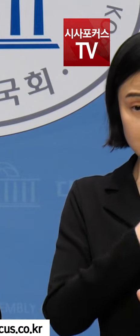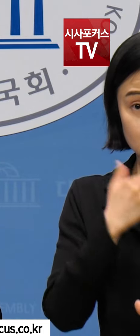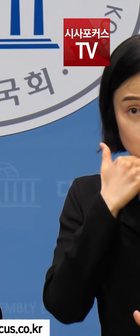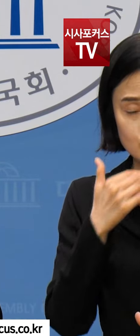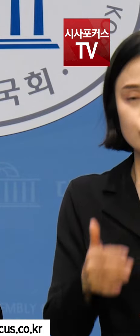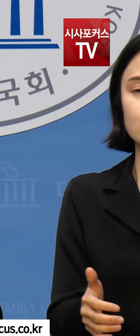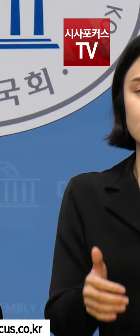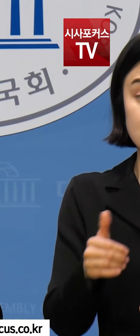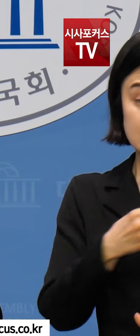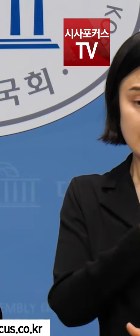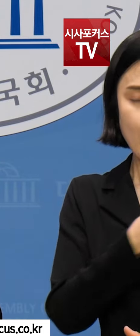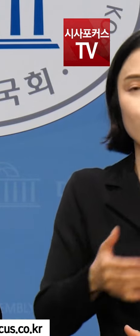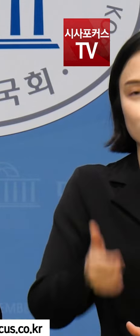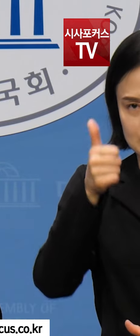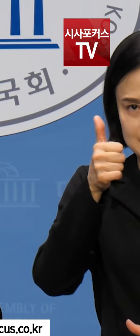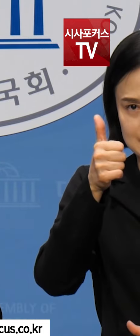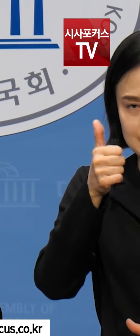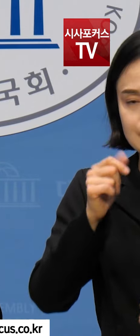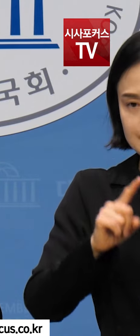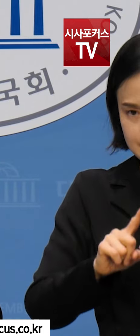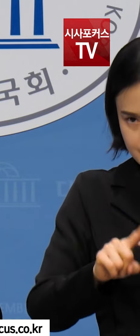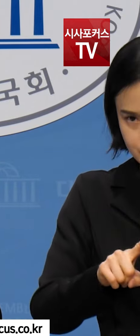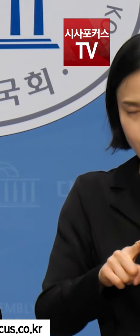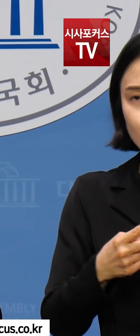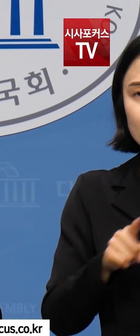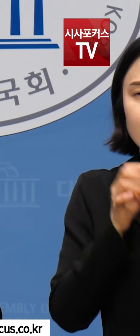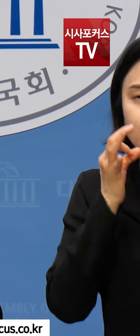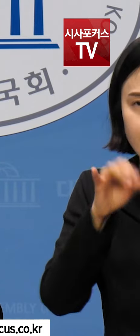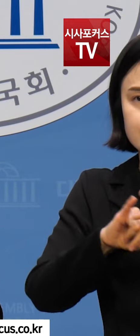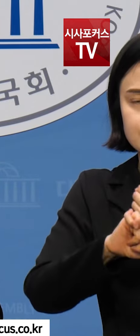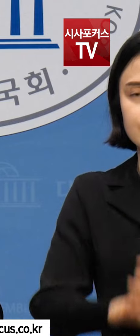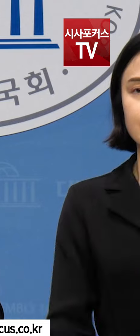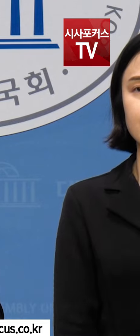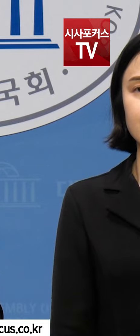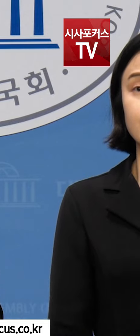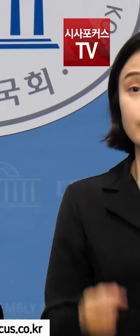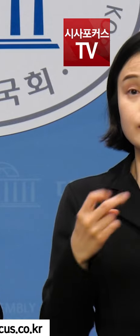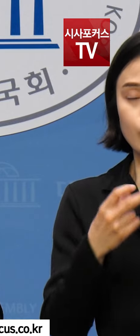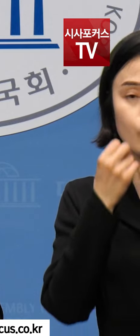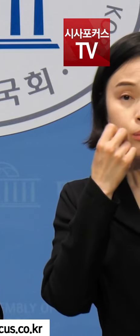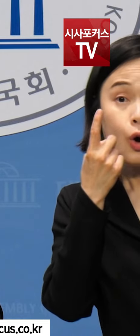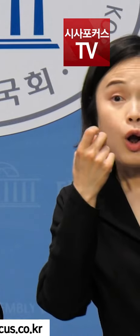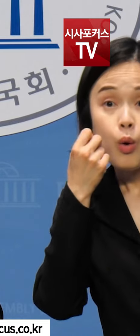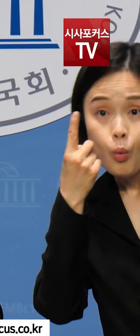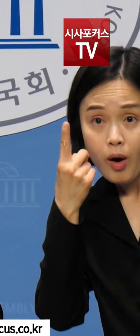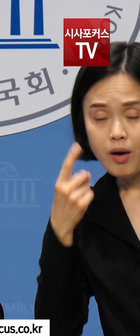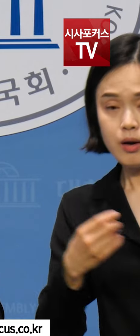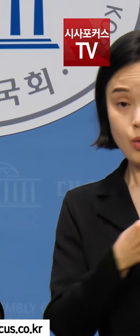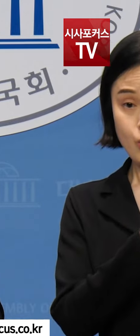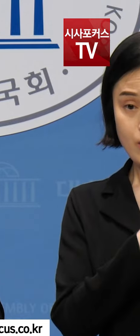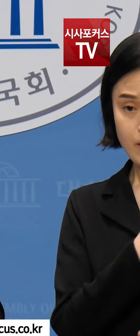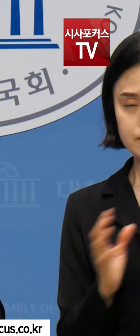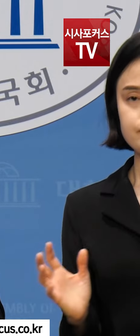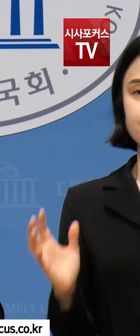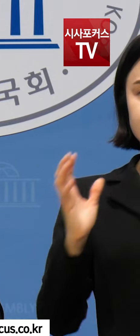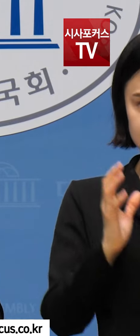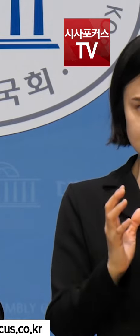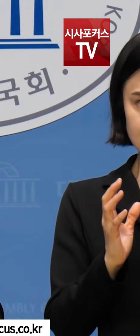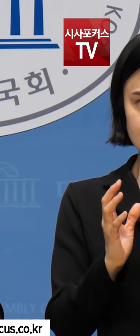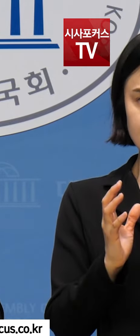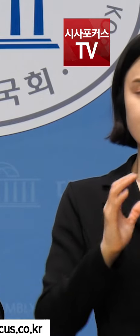매월 1일을 당원의 날로 지정해 타운홀 미팅을 개최하고 당원 소통국 대변인 제도를 도입하는